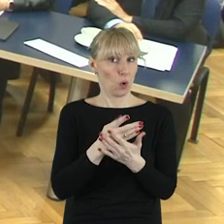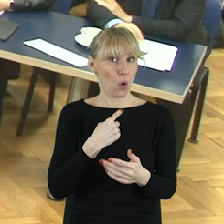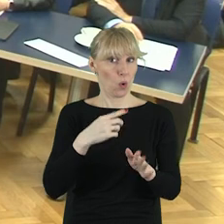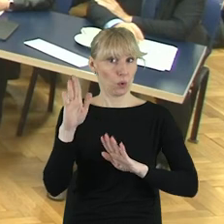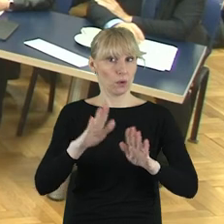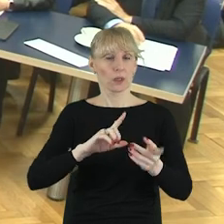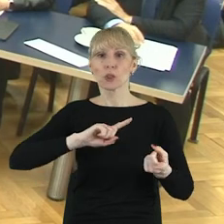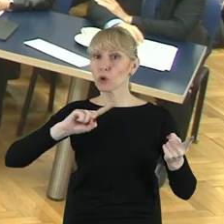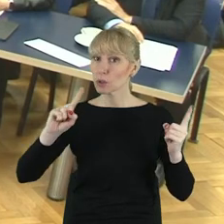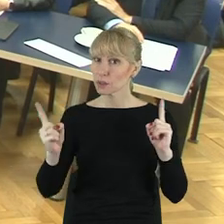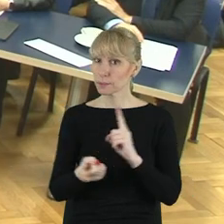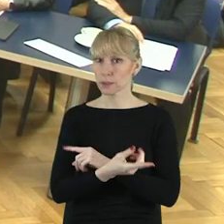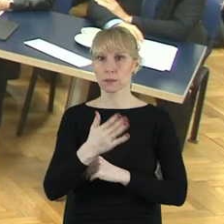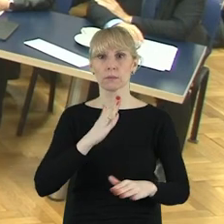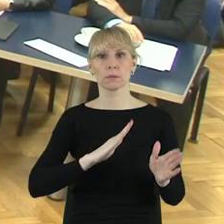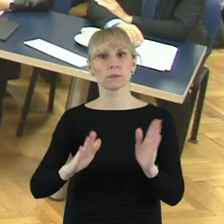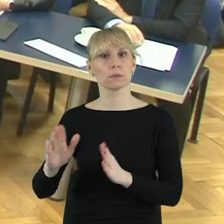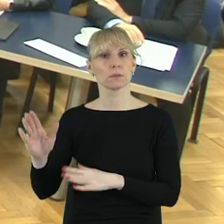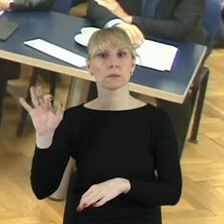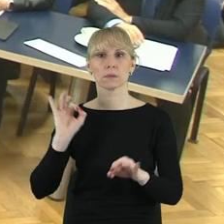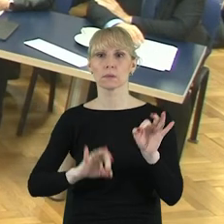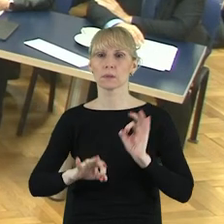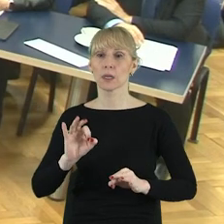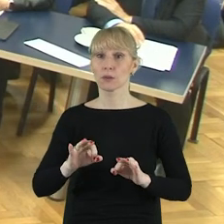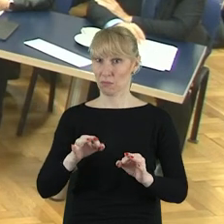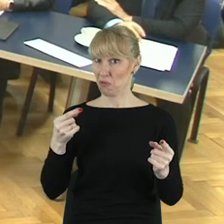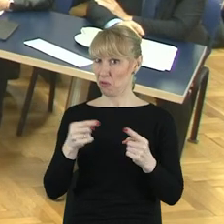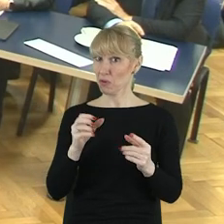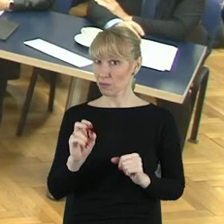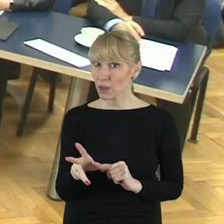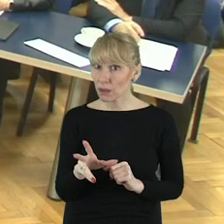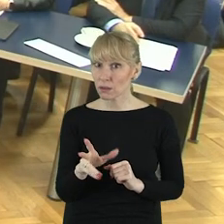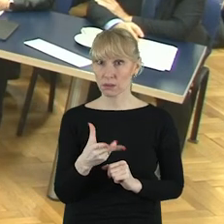tamten punkt dotyczył zmiany porządku obrad?